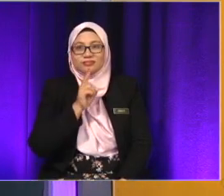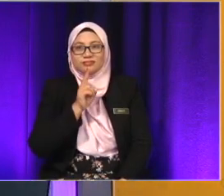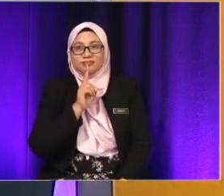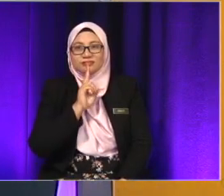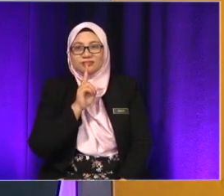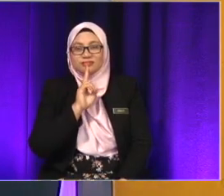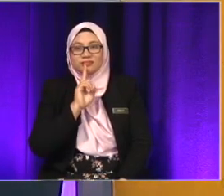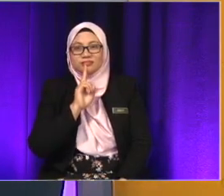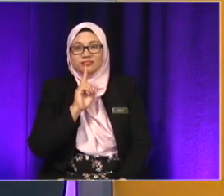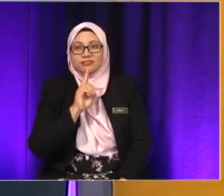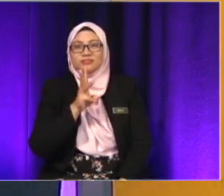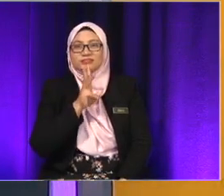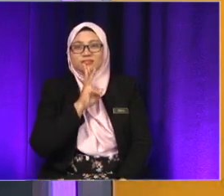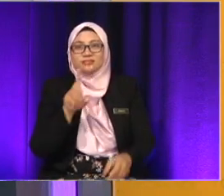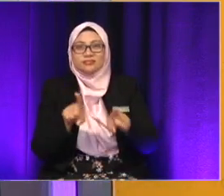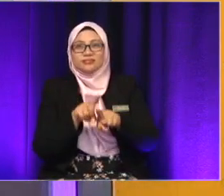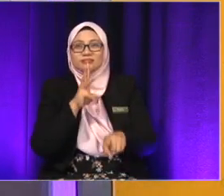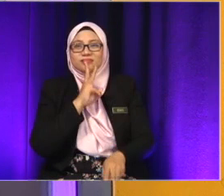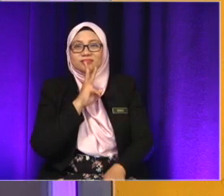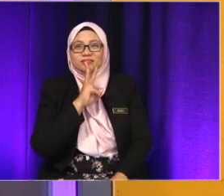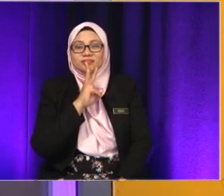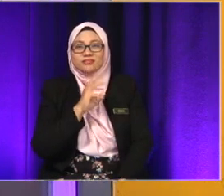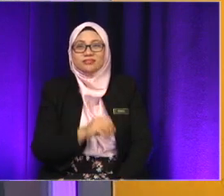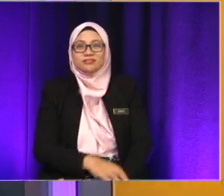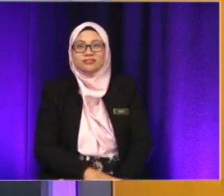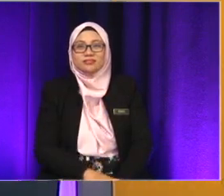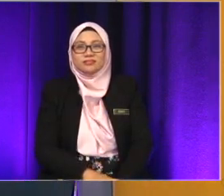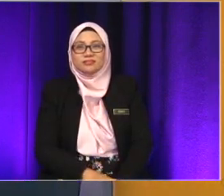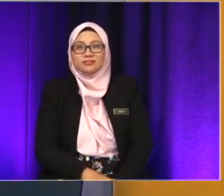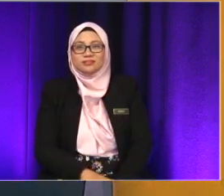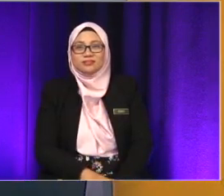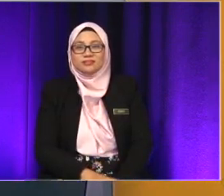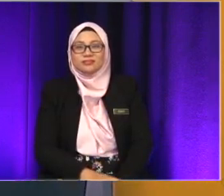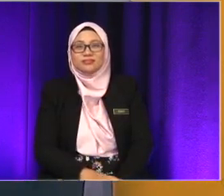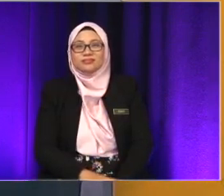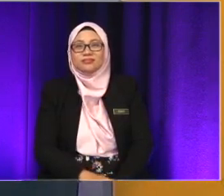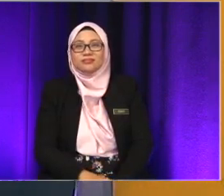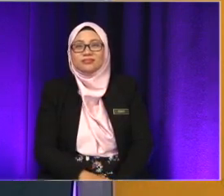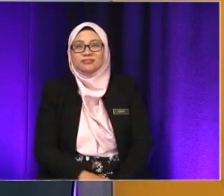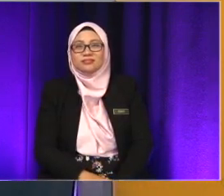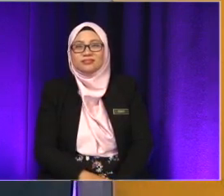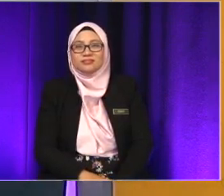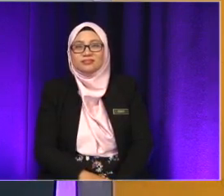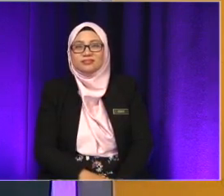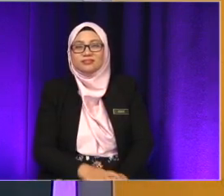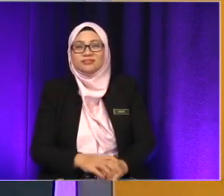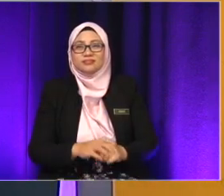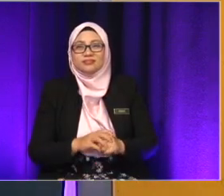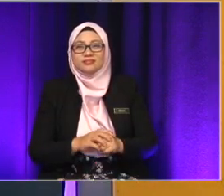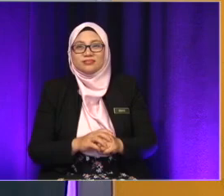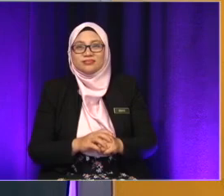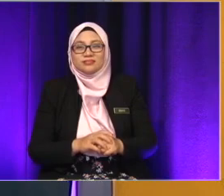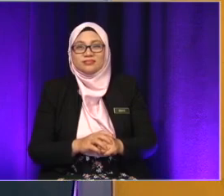air. Terima kasih kalau satu sarjana Islam yang terkenal Al-Zazari. Dia yang salah satu mempelopori sistem